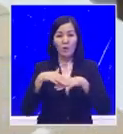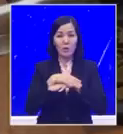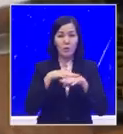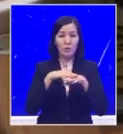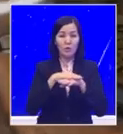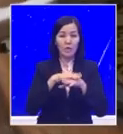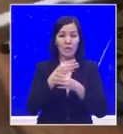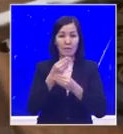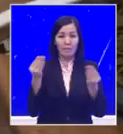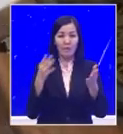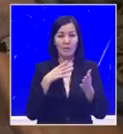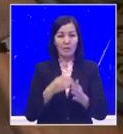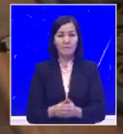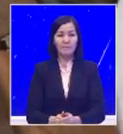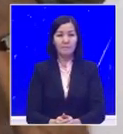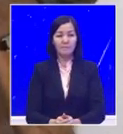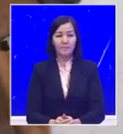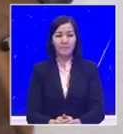таратады.